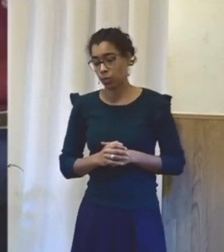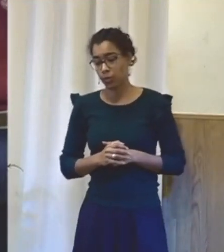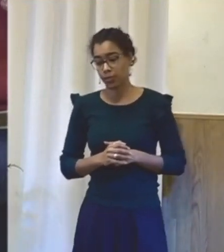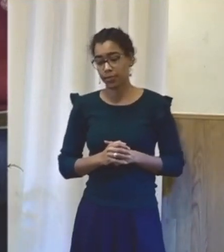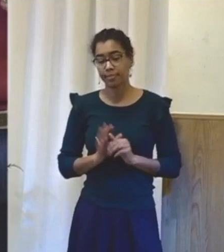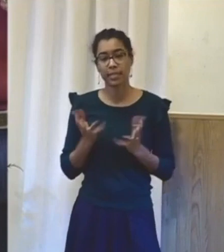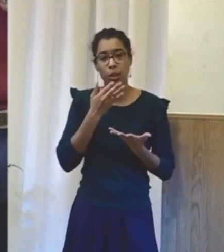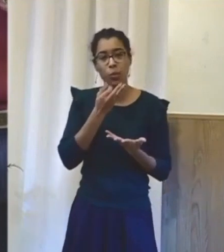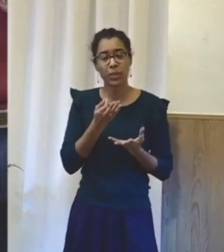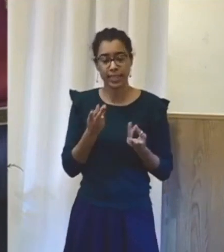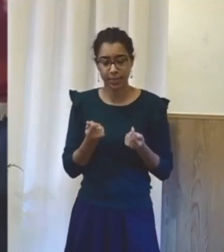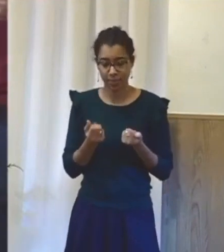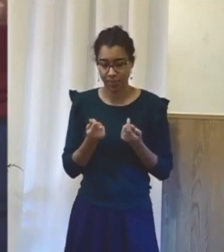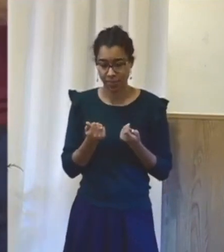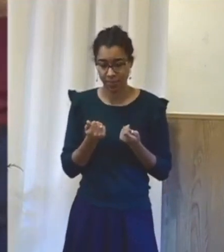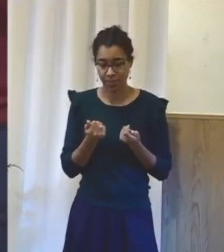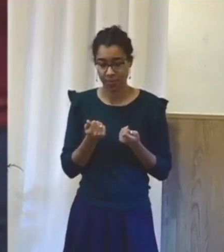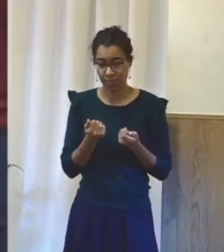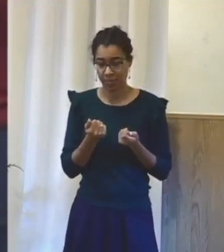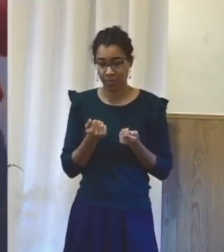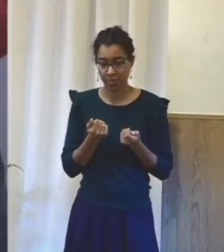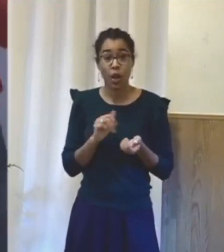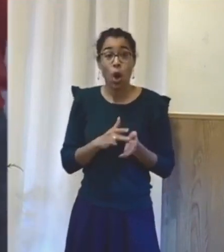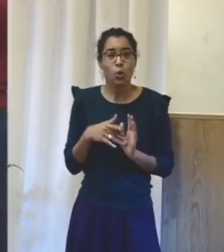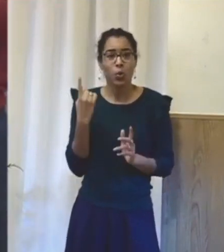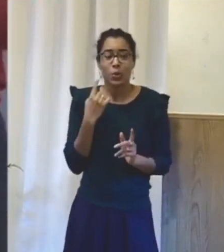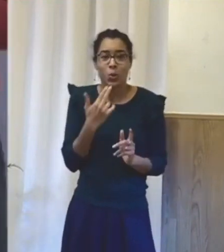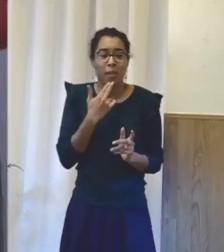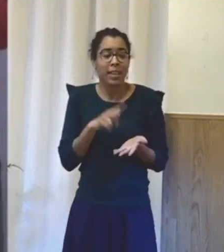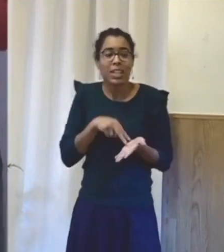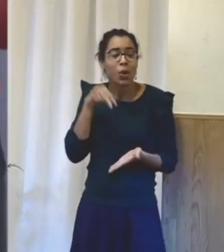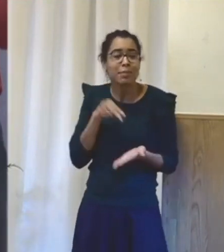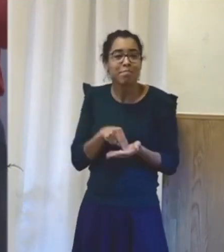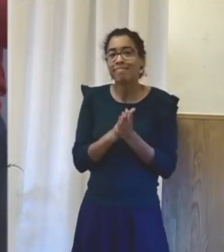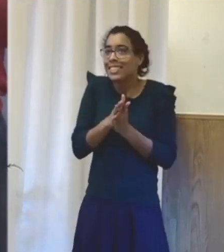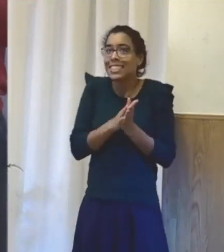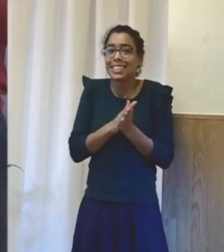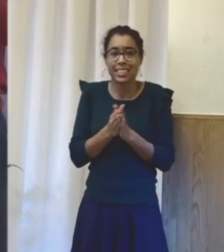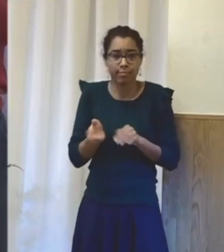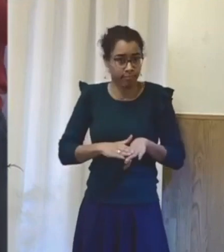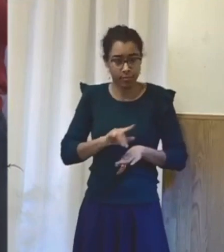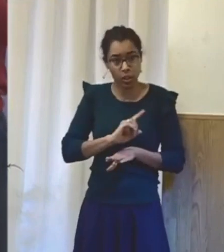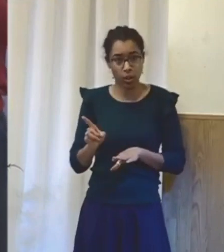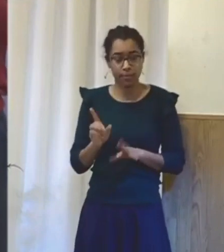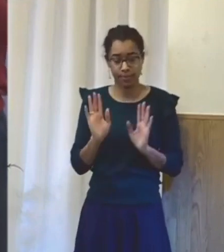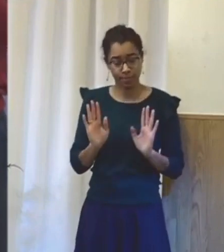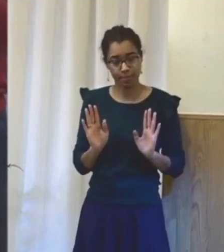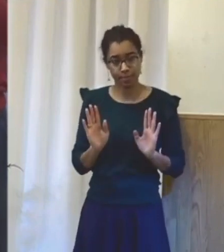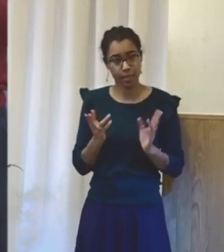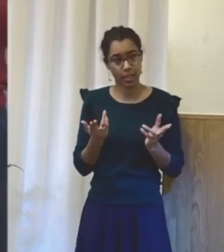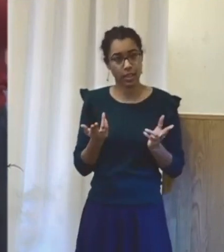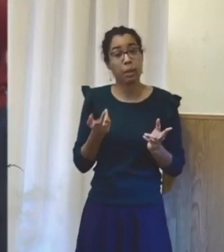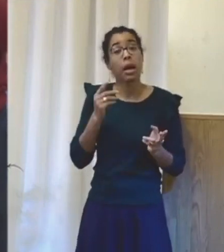comment je pourrais vous dire ça, que tout va être parfait tout le temps. Non, je ne le dis pas.